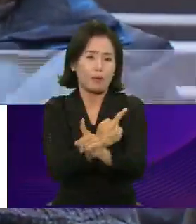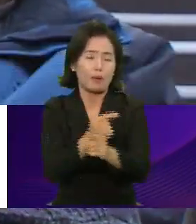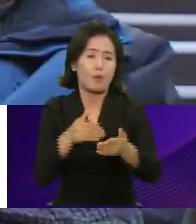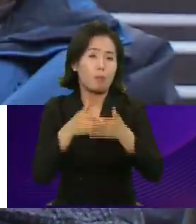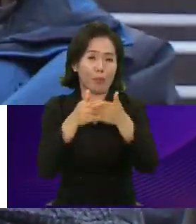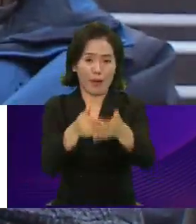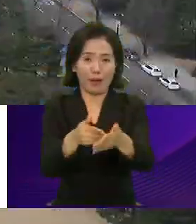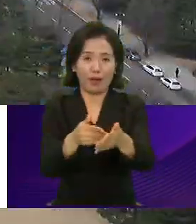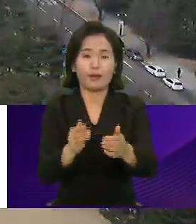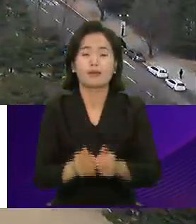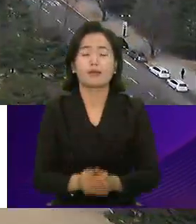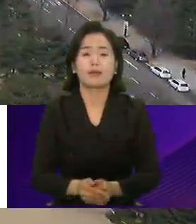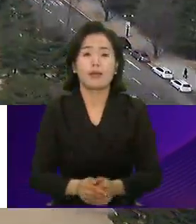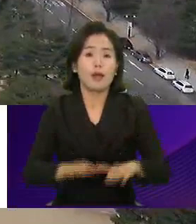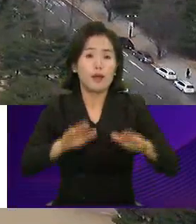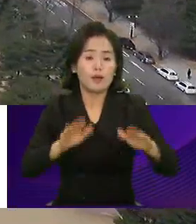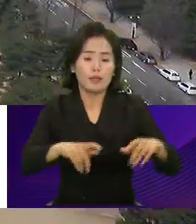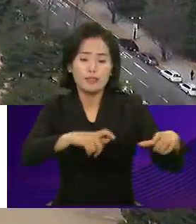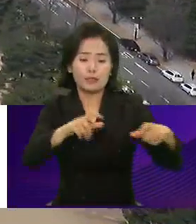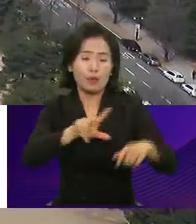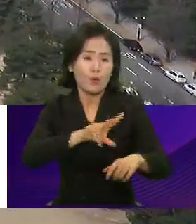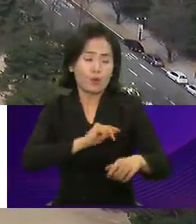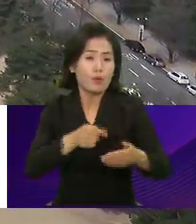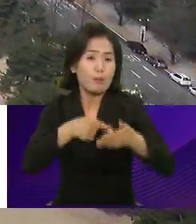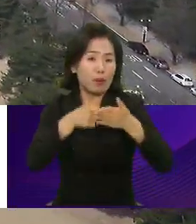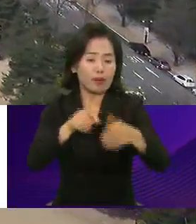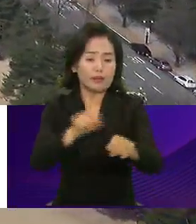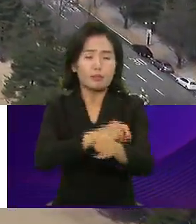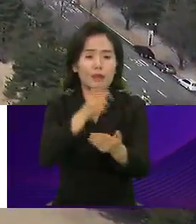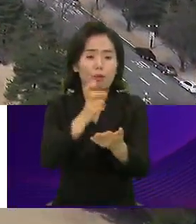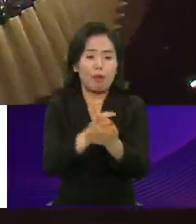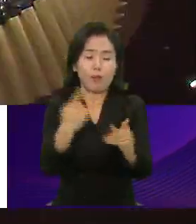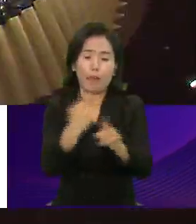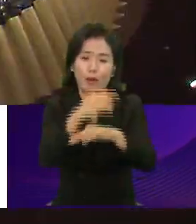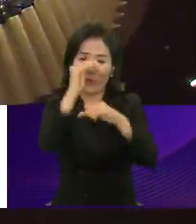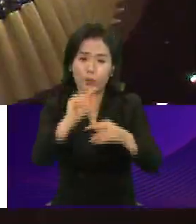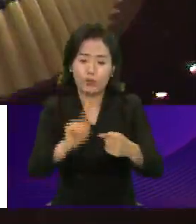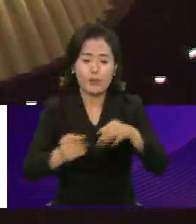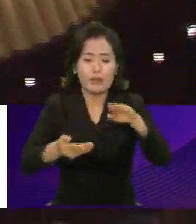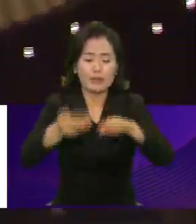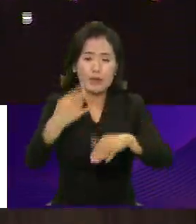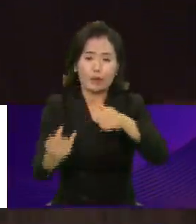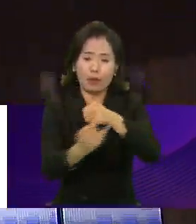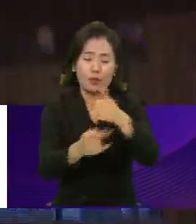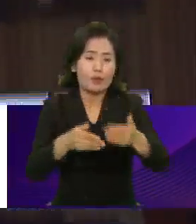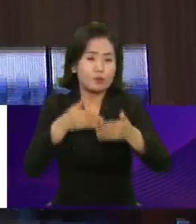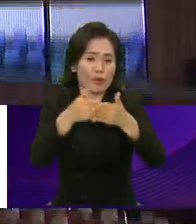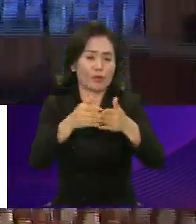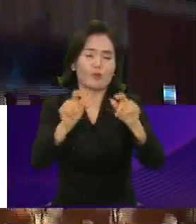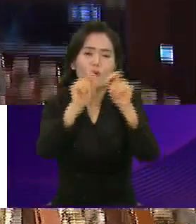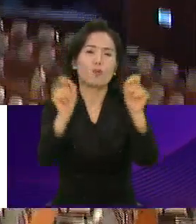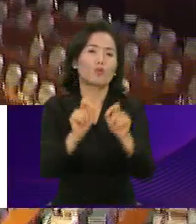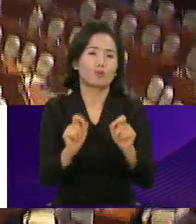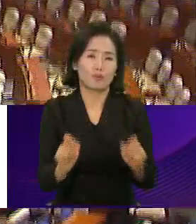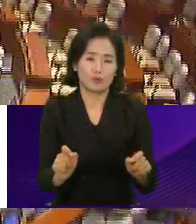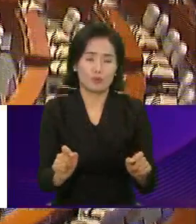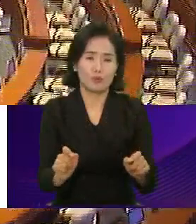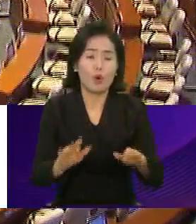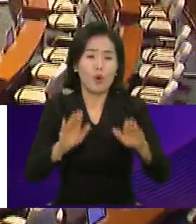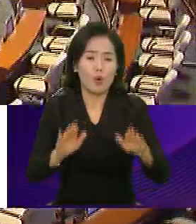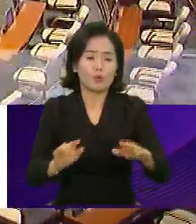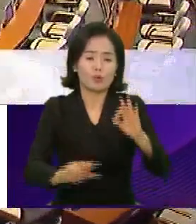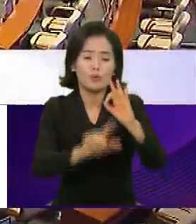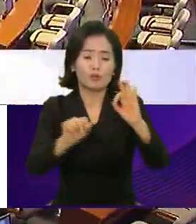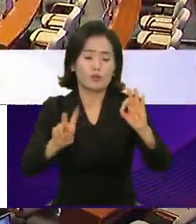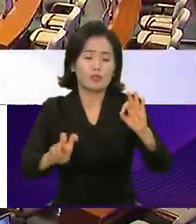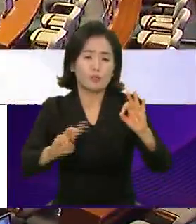목소리를 높였습니다. 현재 지역 의원들이 발의한 특별법 개정안은 상임위 접수 단계에 머물러 있습니다. 오는